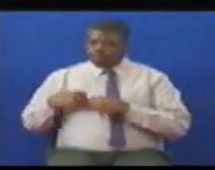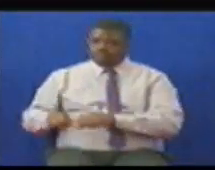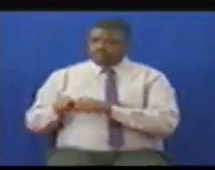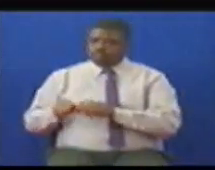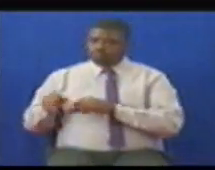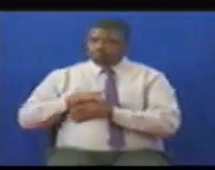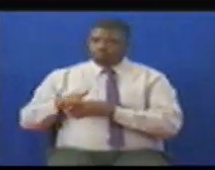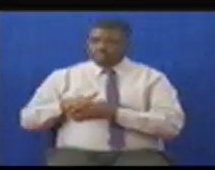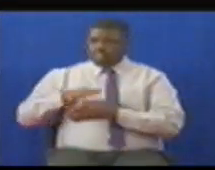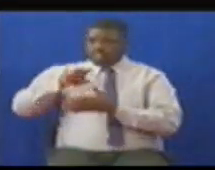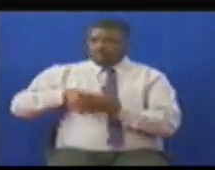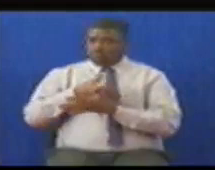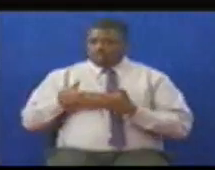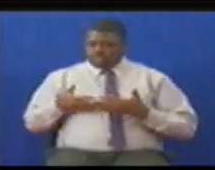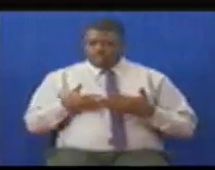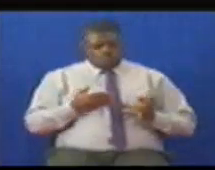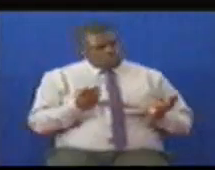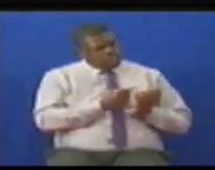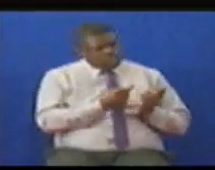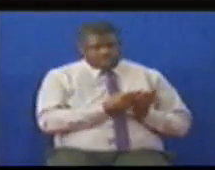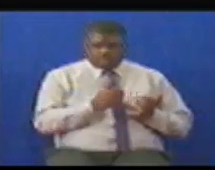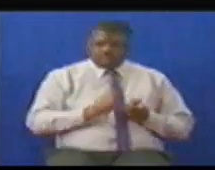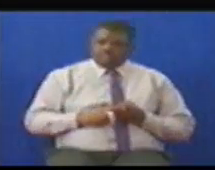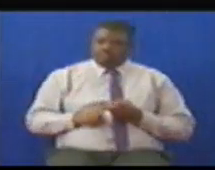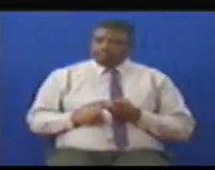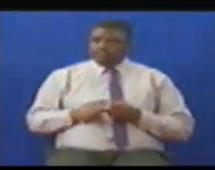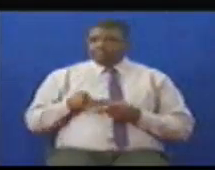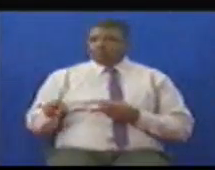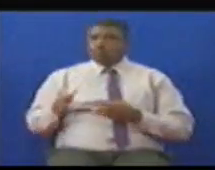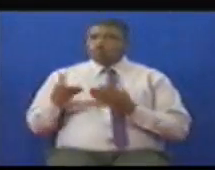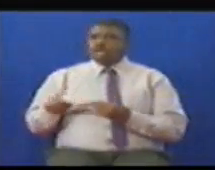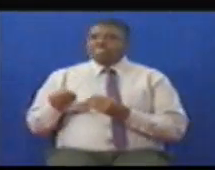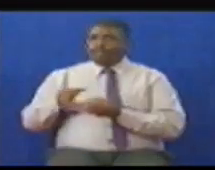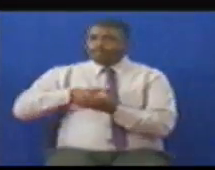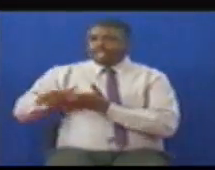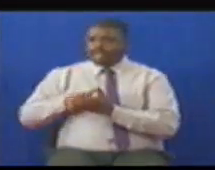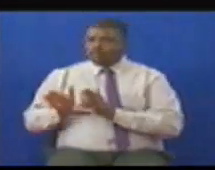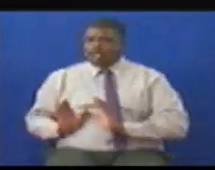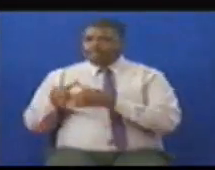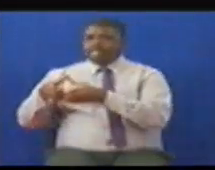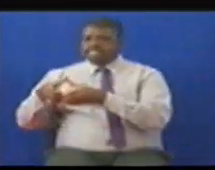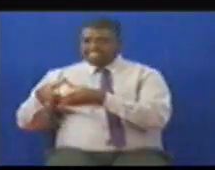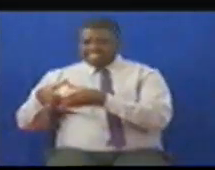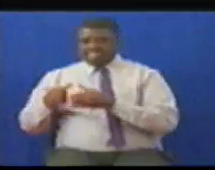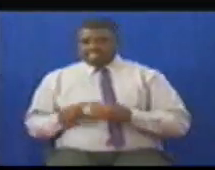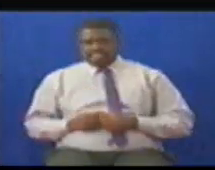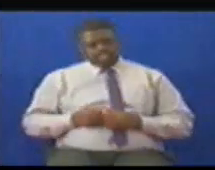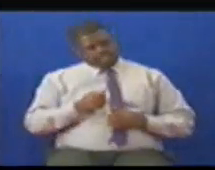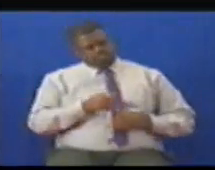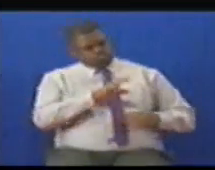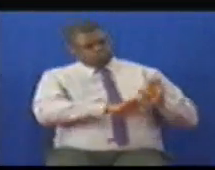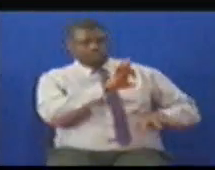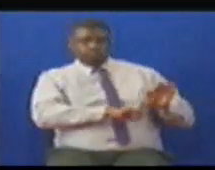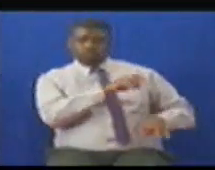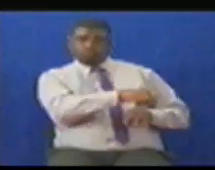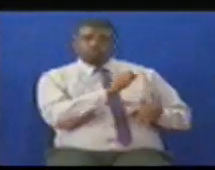jedwali asilimia, ulinganishaji na utofautishaji, na ili kurahisisha maelezo kamati imetumia chati. Katika uchambuzi huo mambo